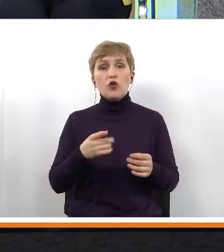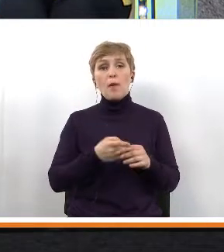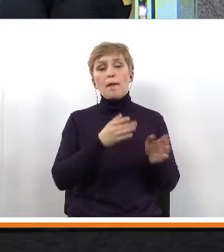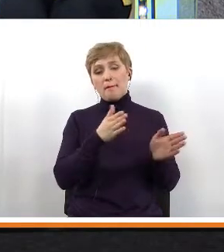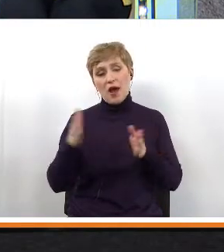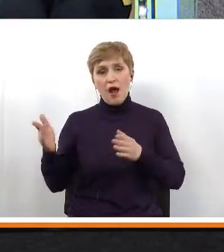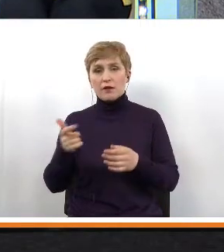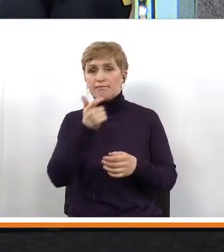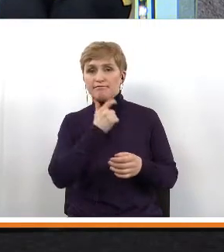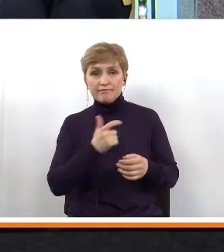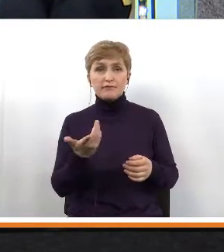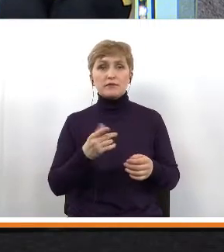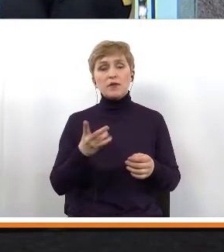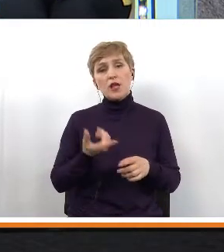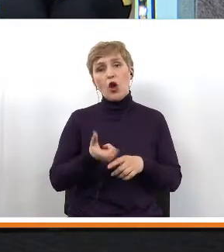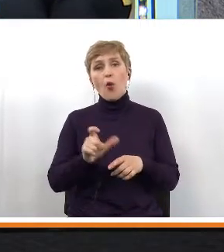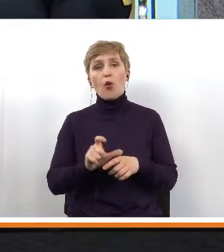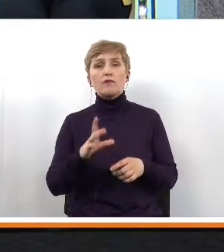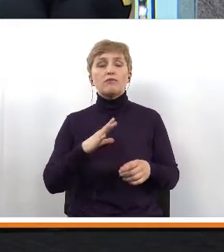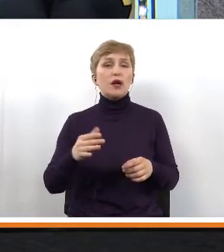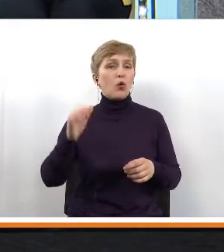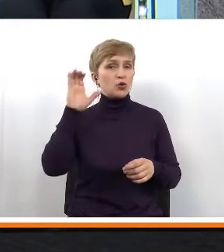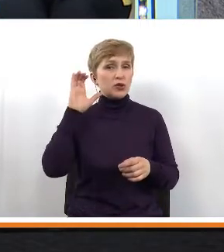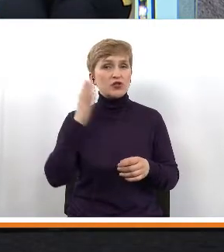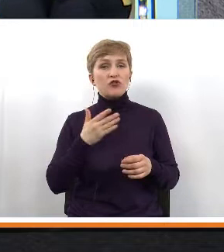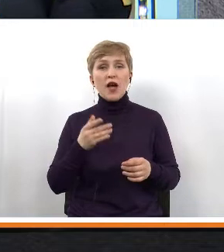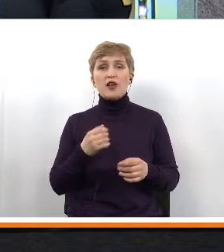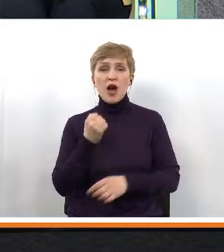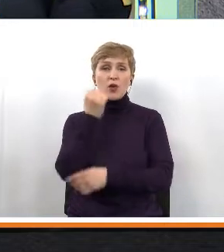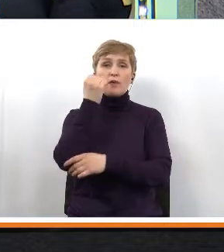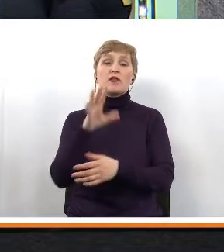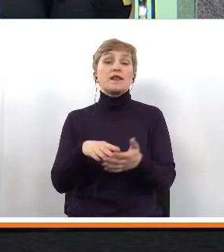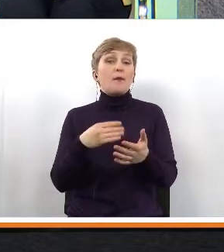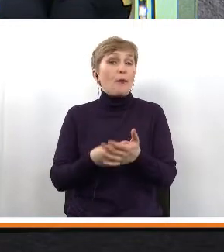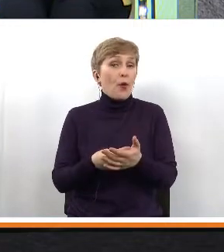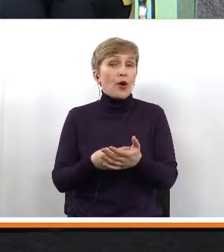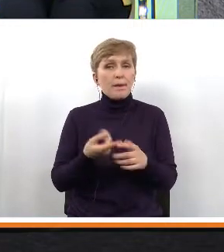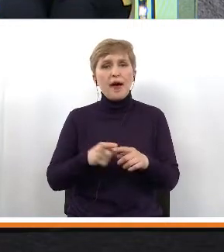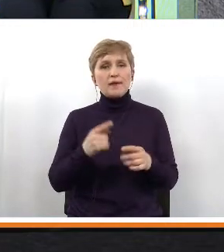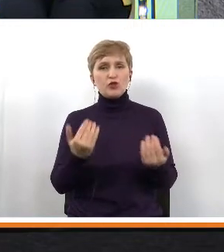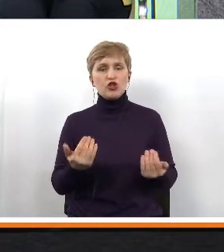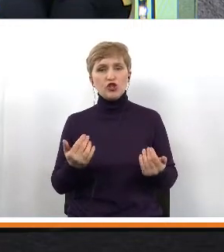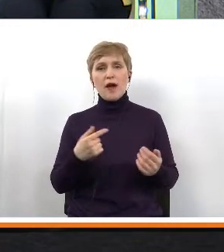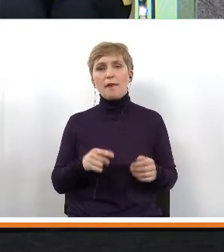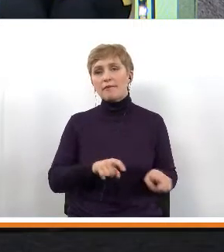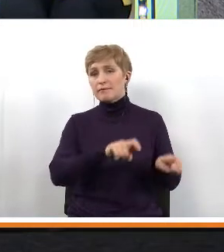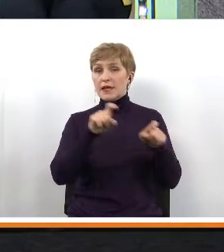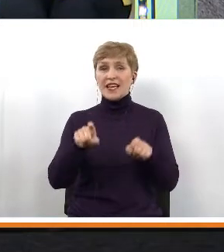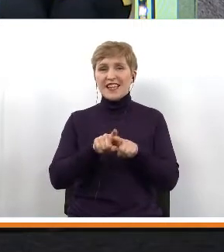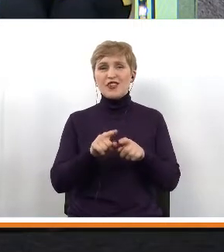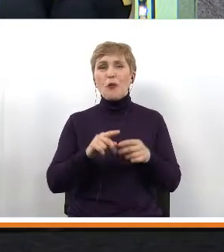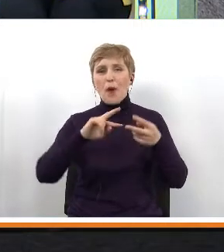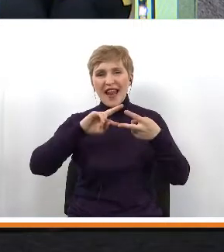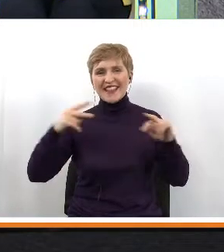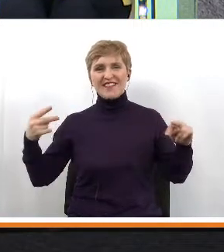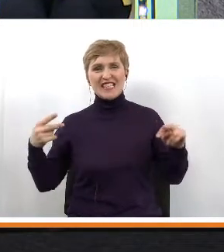навести. Не очень были услышаны наши аргументы до сих пор, и поэтому сейчас мы перешли к такому